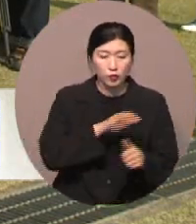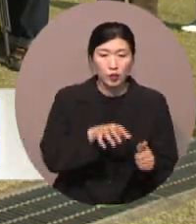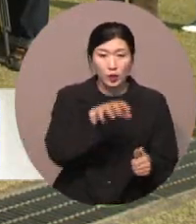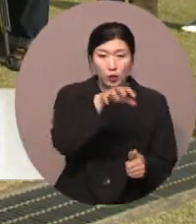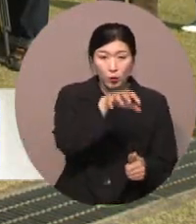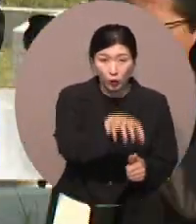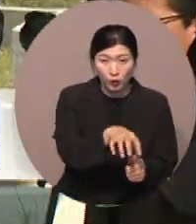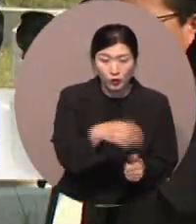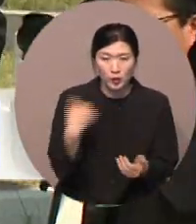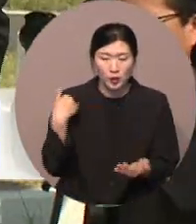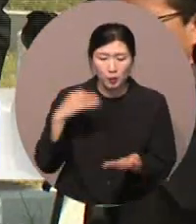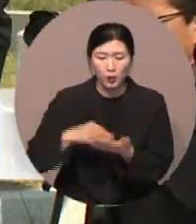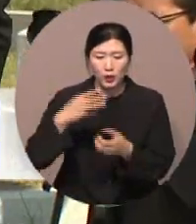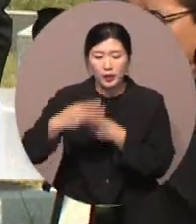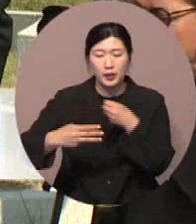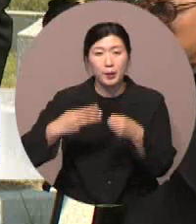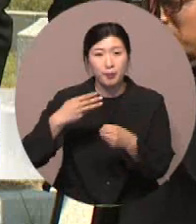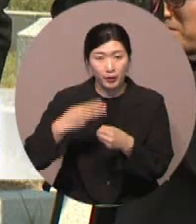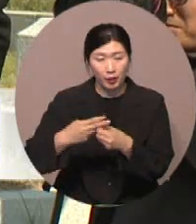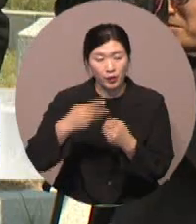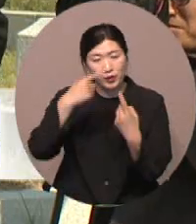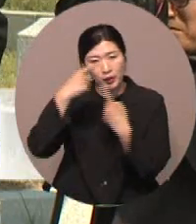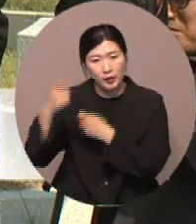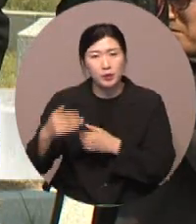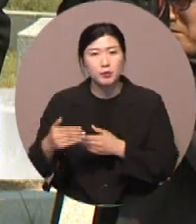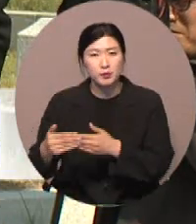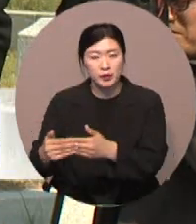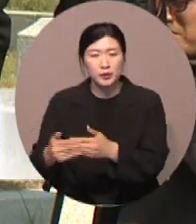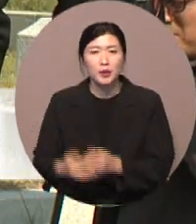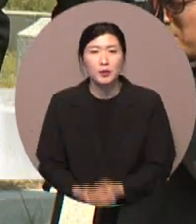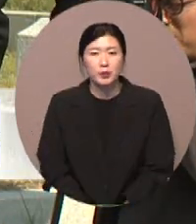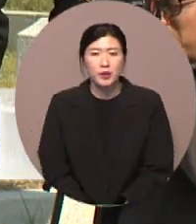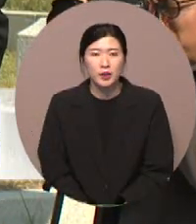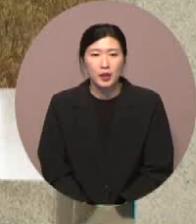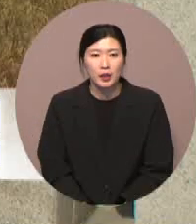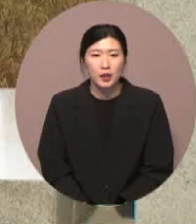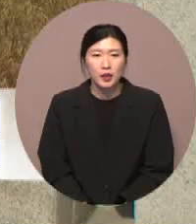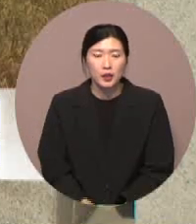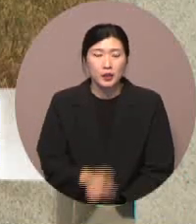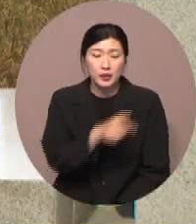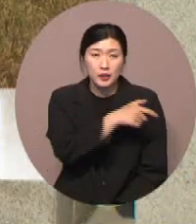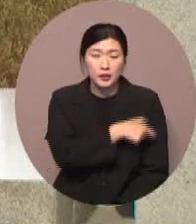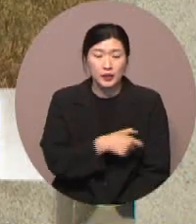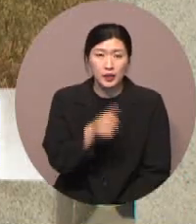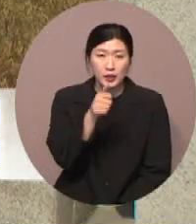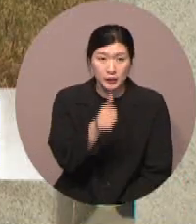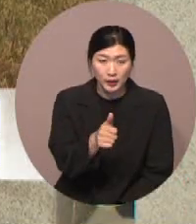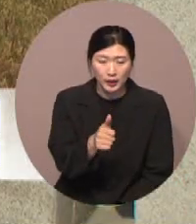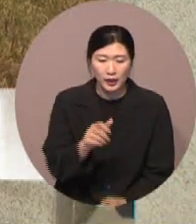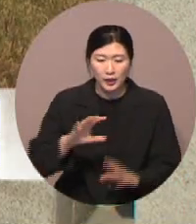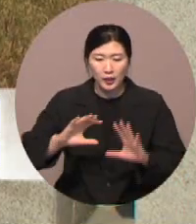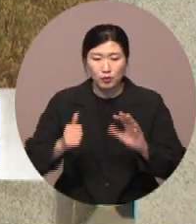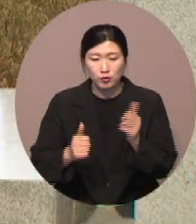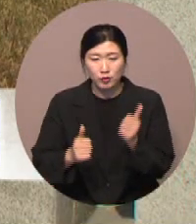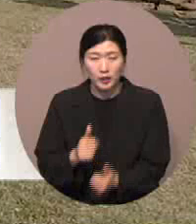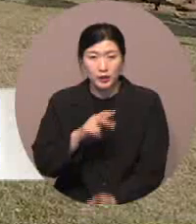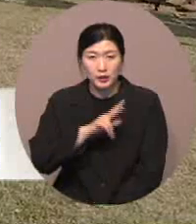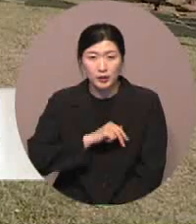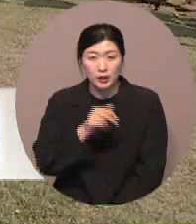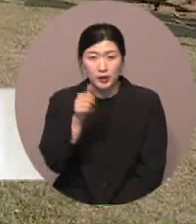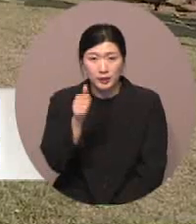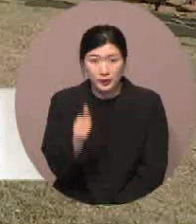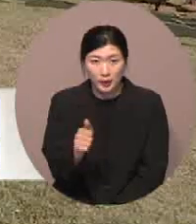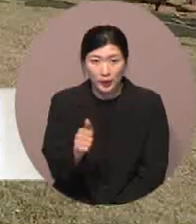기념식을 개최합니다 기념식에는 박홍근 홍범도 기념 사업회 이사장과 우원식 국회의장